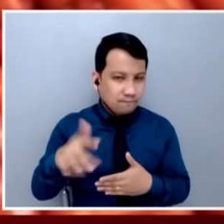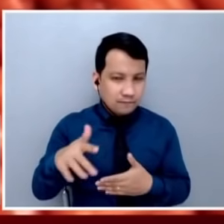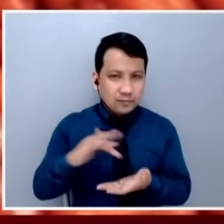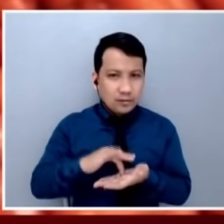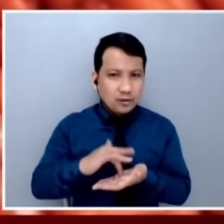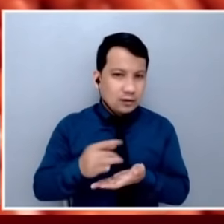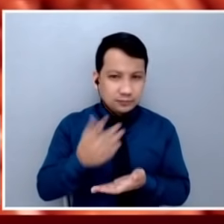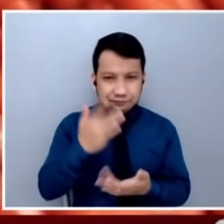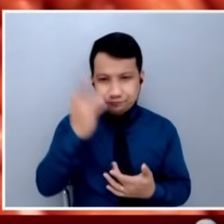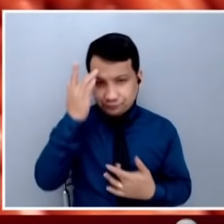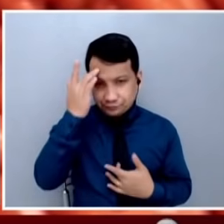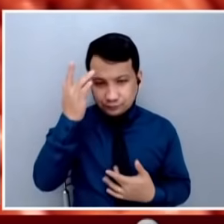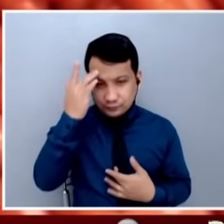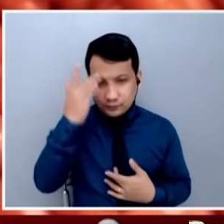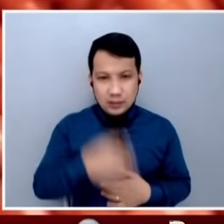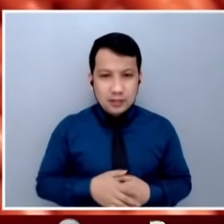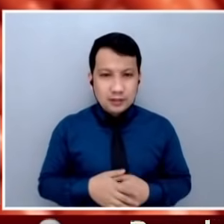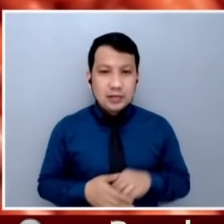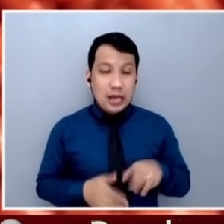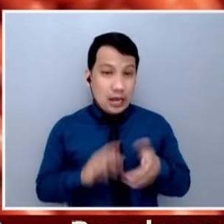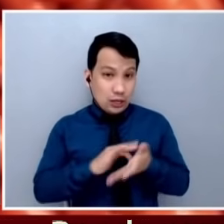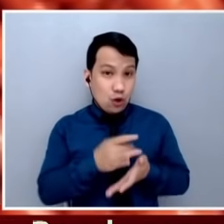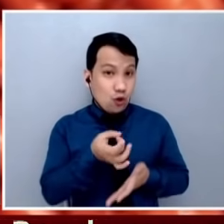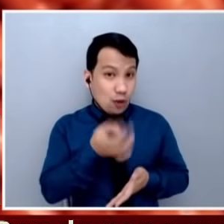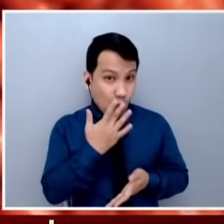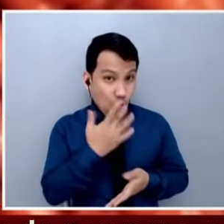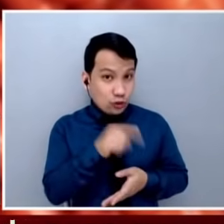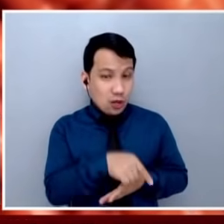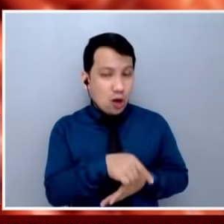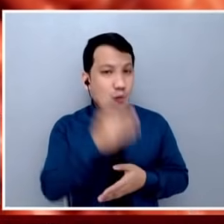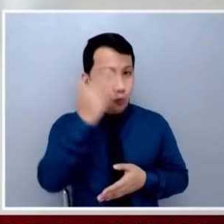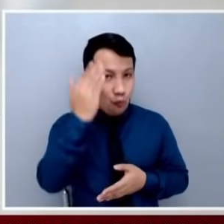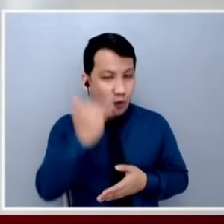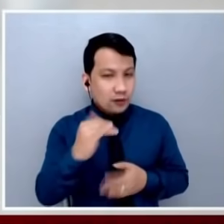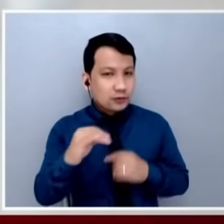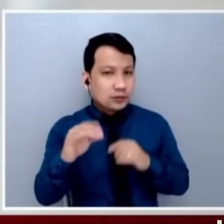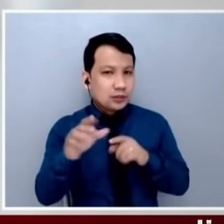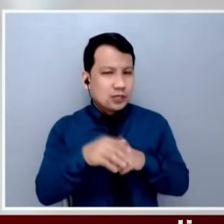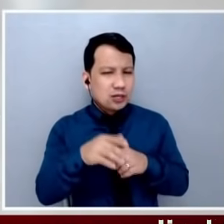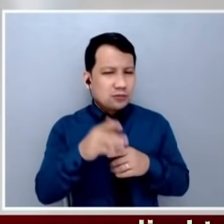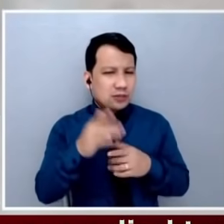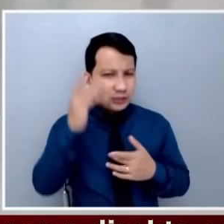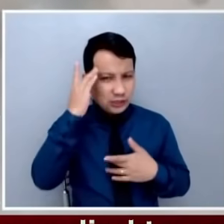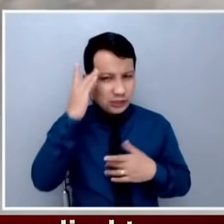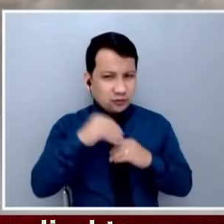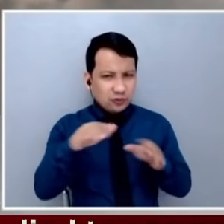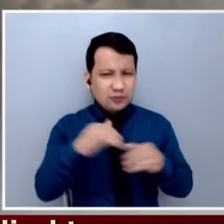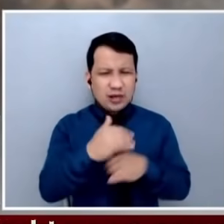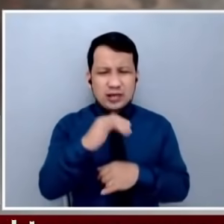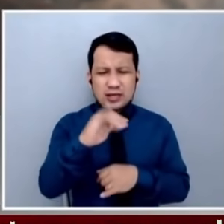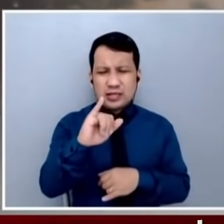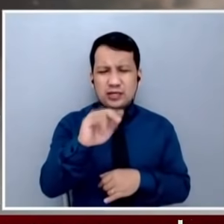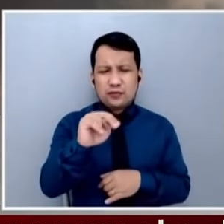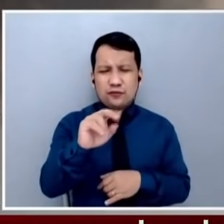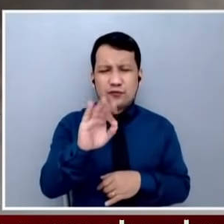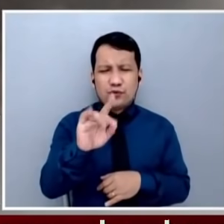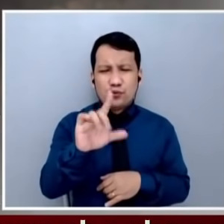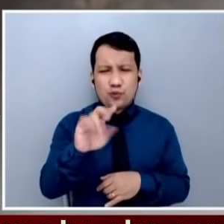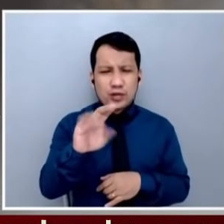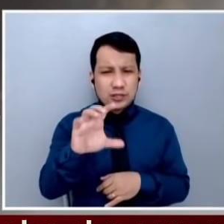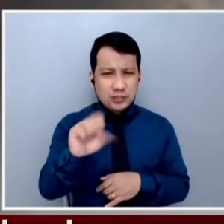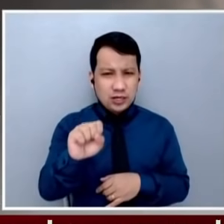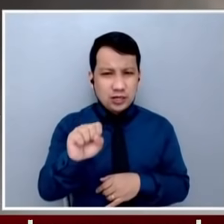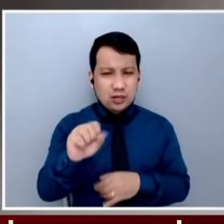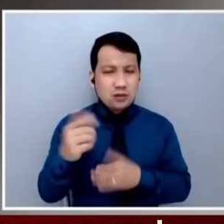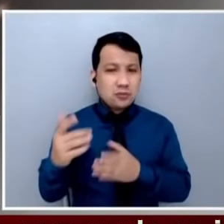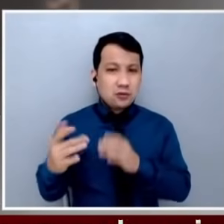sakit. Ang Molnupiravir ay ginawa para gamutin ang influenza. Matatandaan na kapag pumasok ang SARS-CoV-2 sa ating